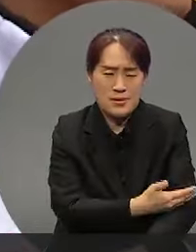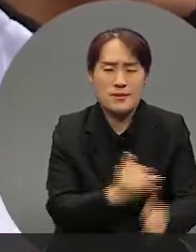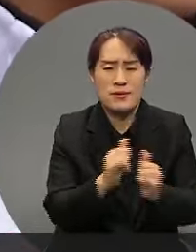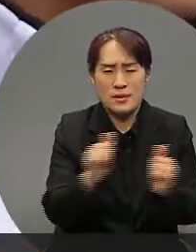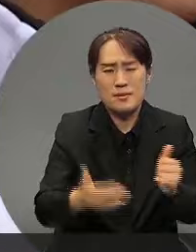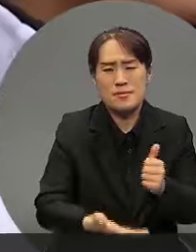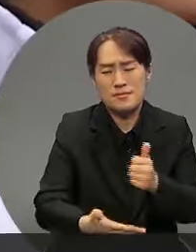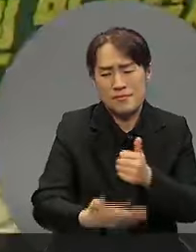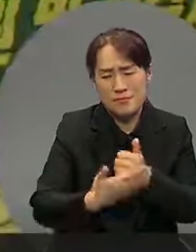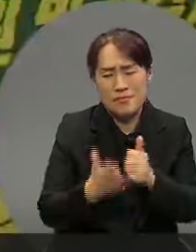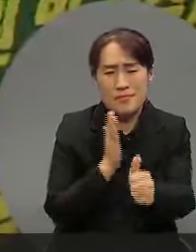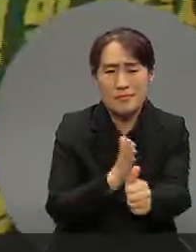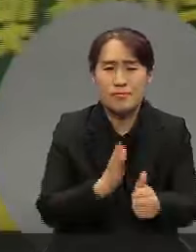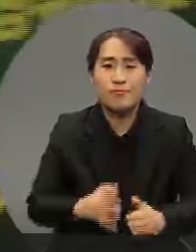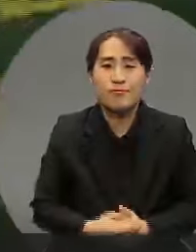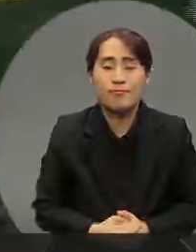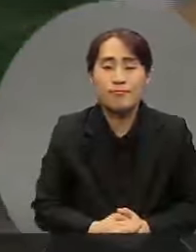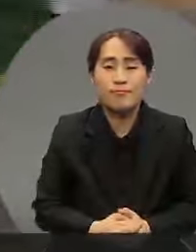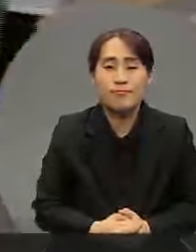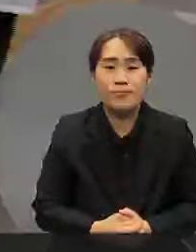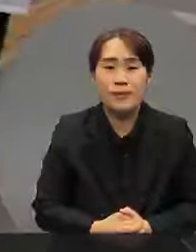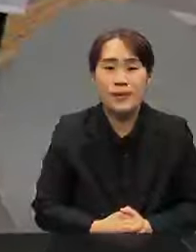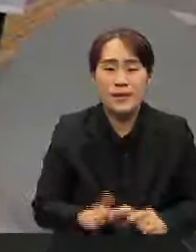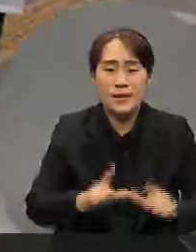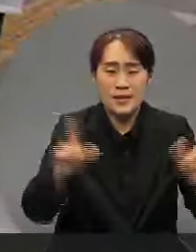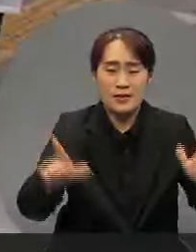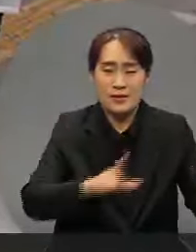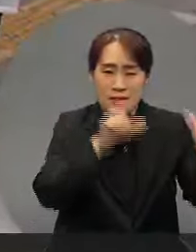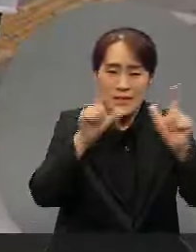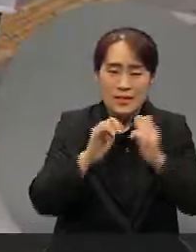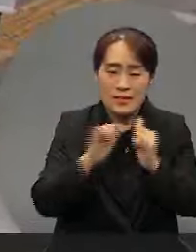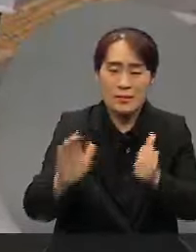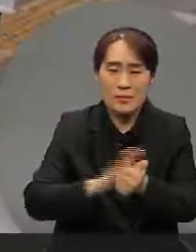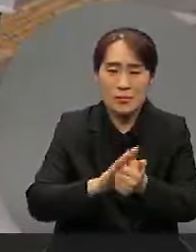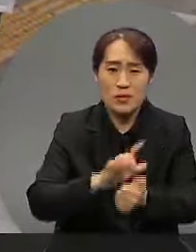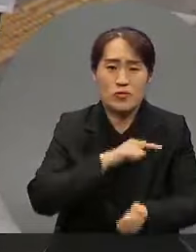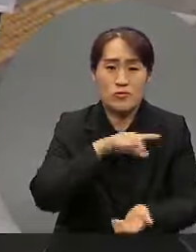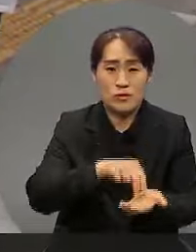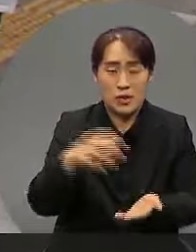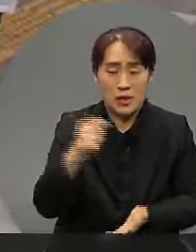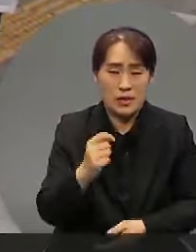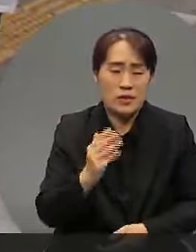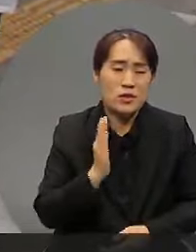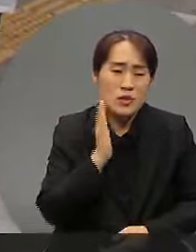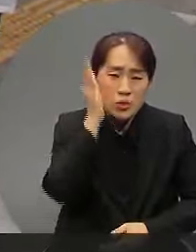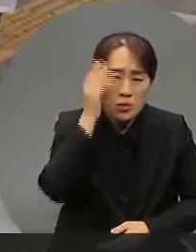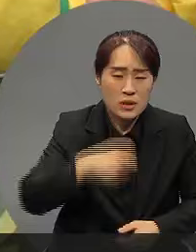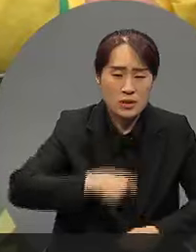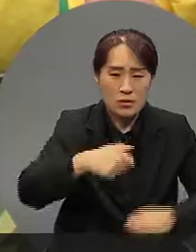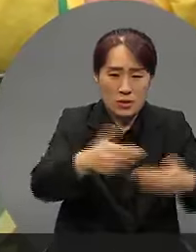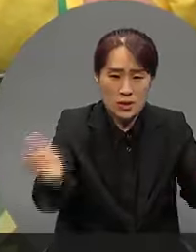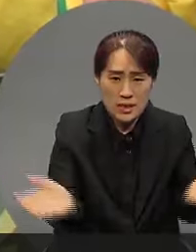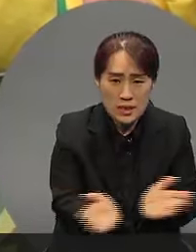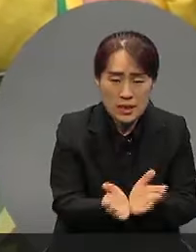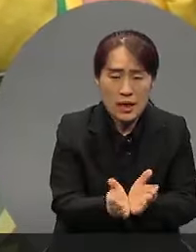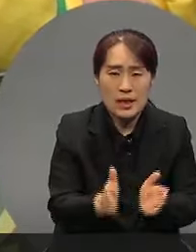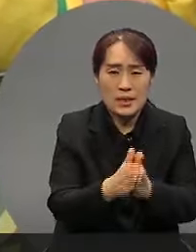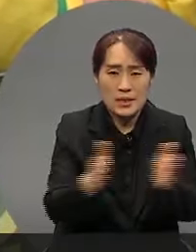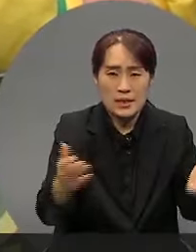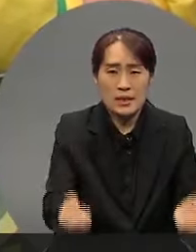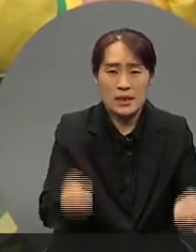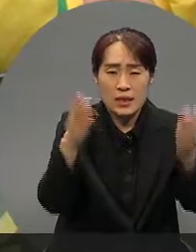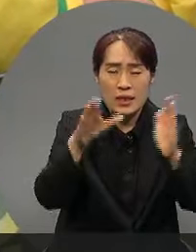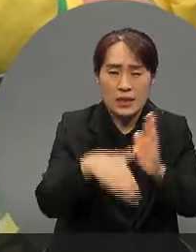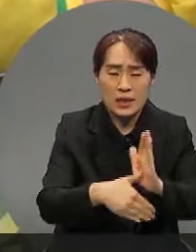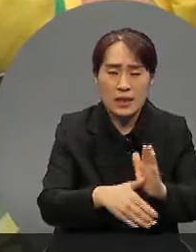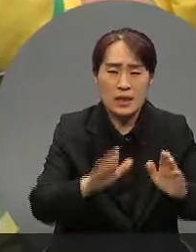선택해달라고 호소했습니다. 기후를 살리다 사람을 돌보자를 내세운 녹색정의당 충북도당은 출정 기자회견을 열고